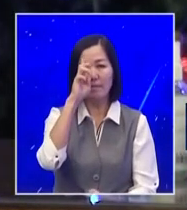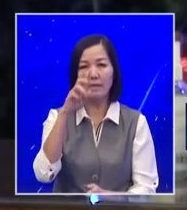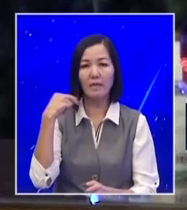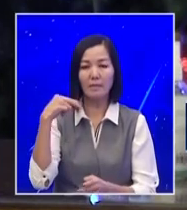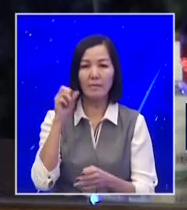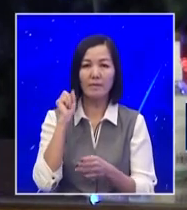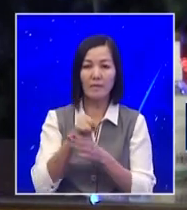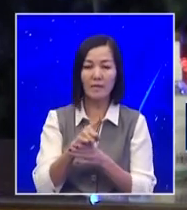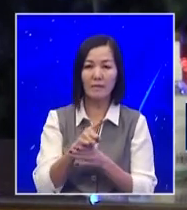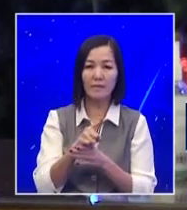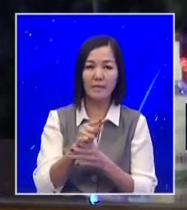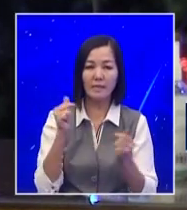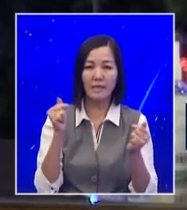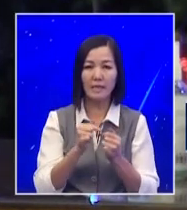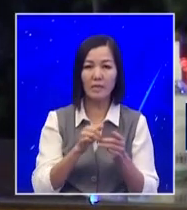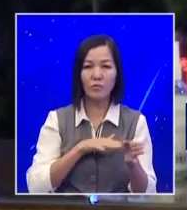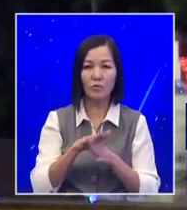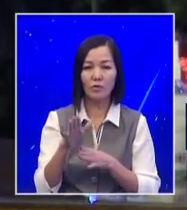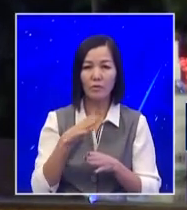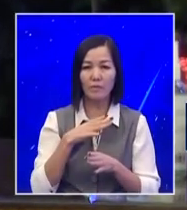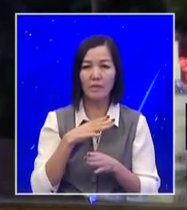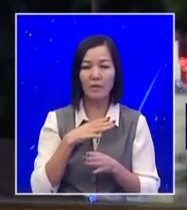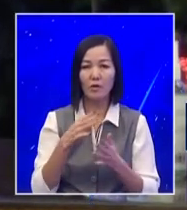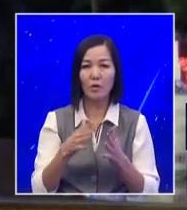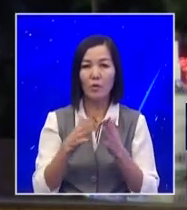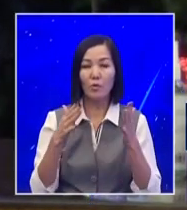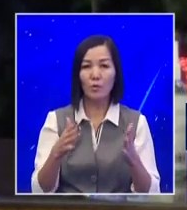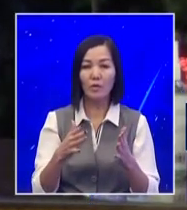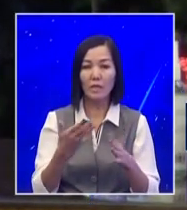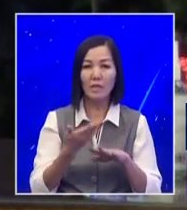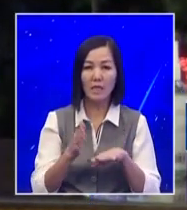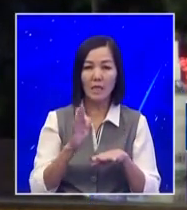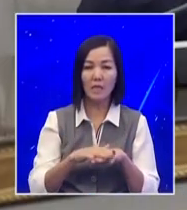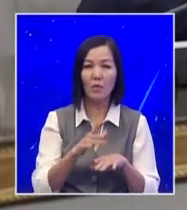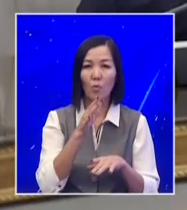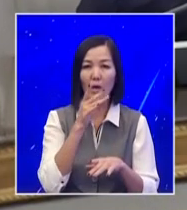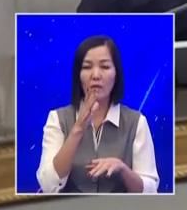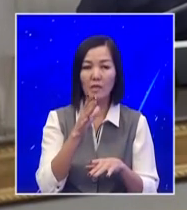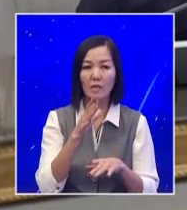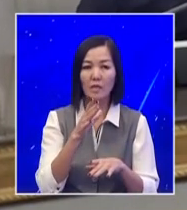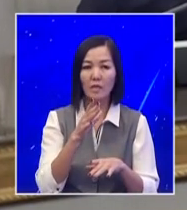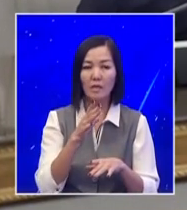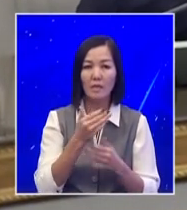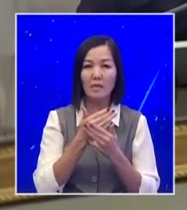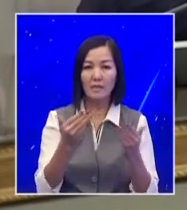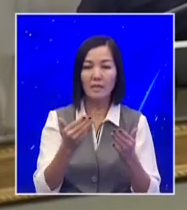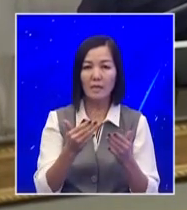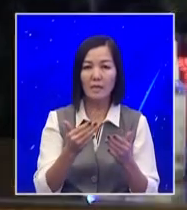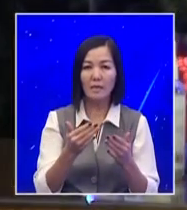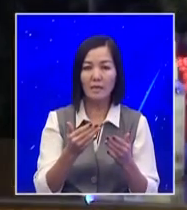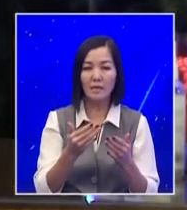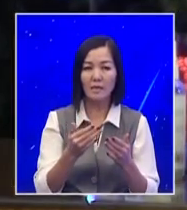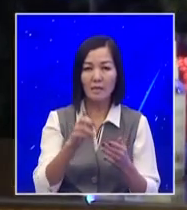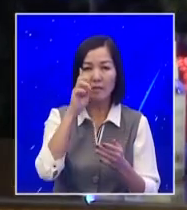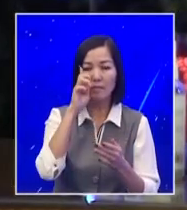берген тапсырмасын бәрін орындап отыр. Бір үлкен сондай қиын пандемияның кезінде істегеніңіз ол